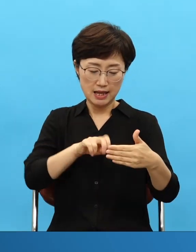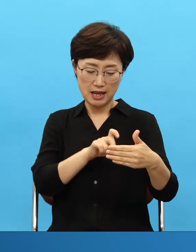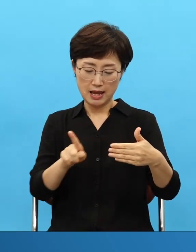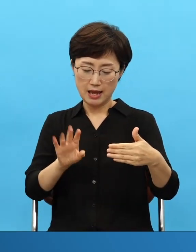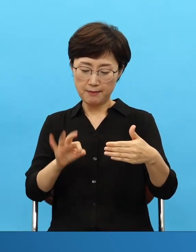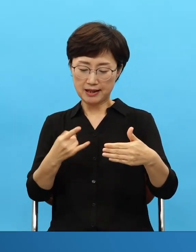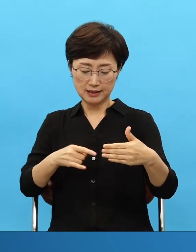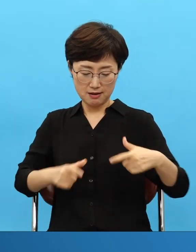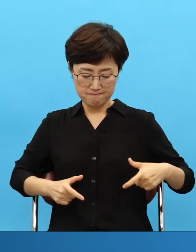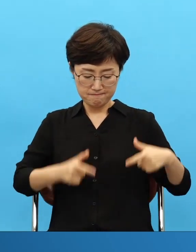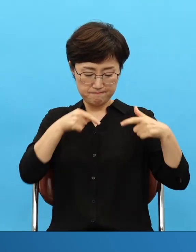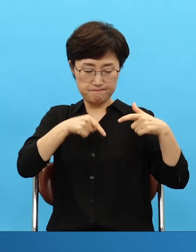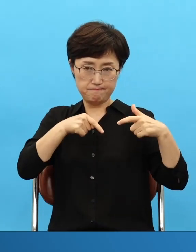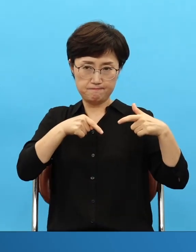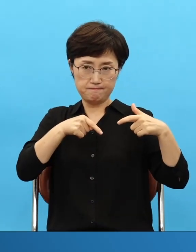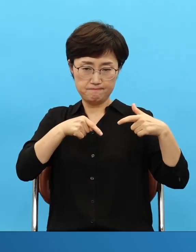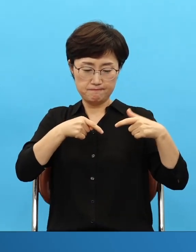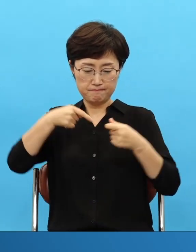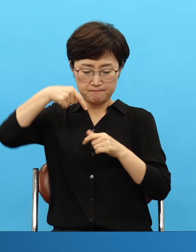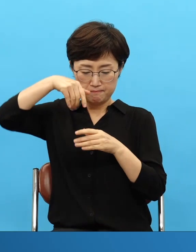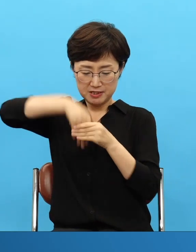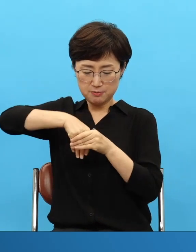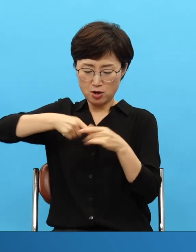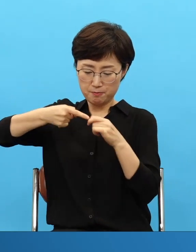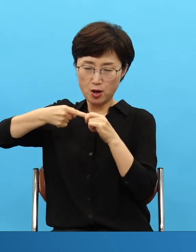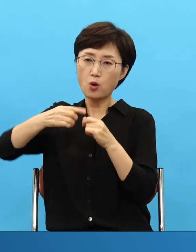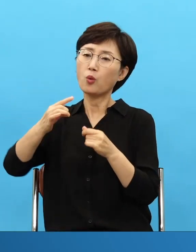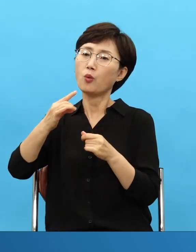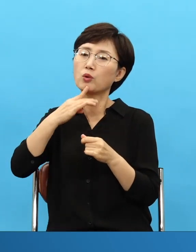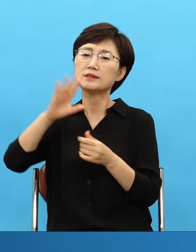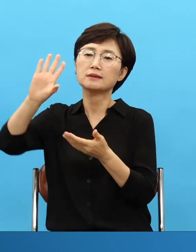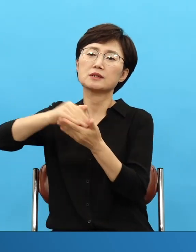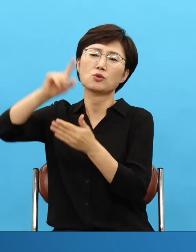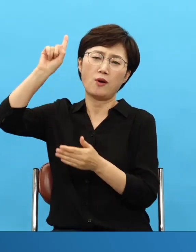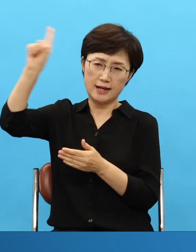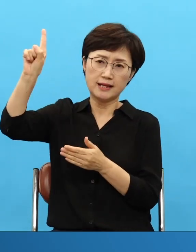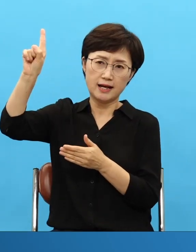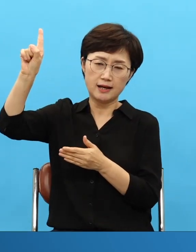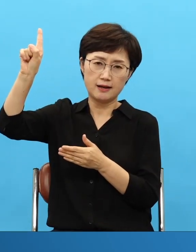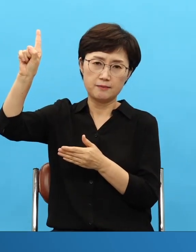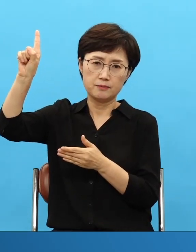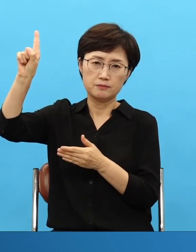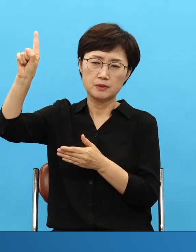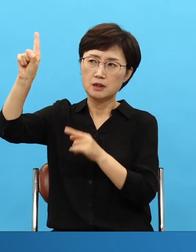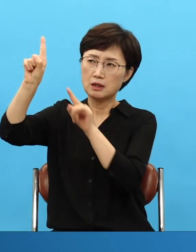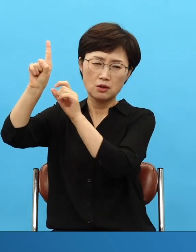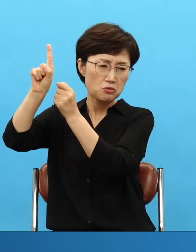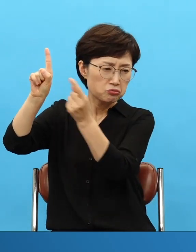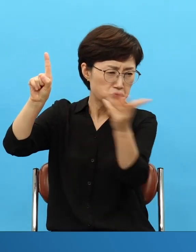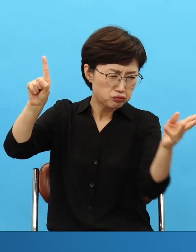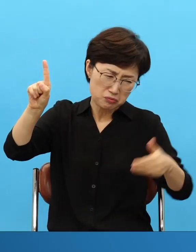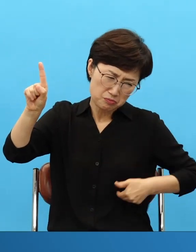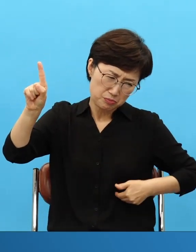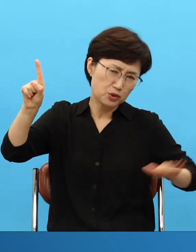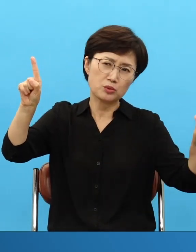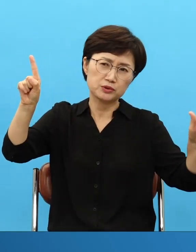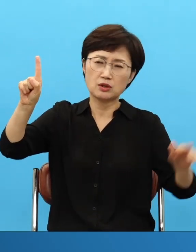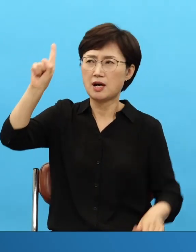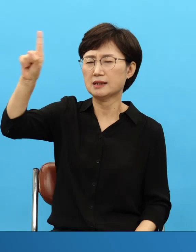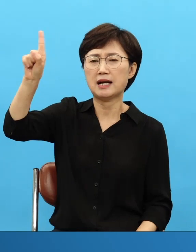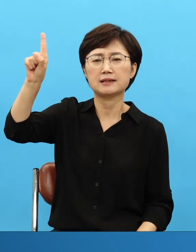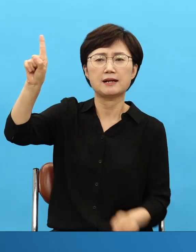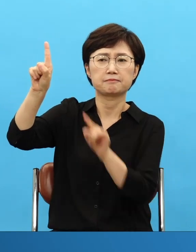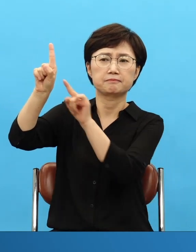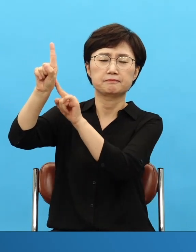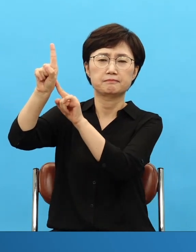that partisan. 오직 그리스도. Only Christ. 그래서 나중에 보면 계속 읽어보면